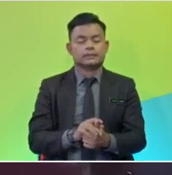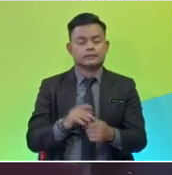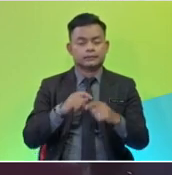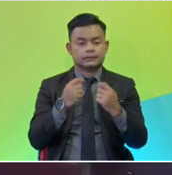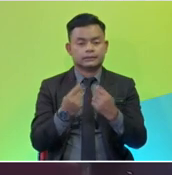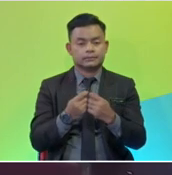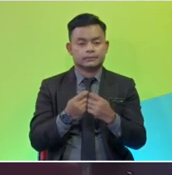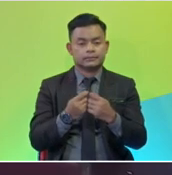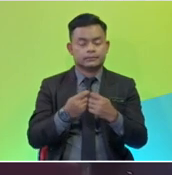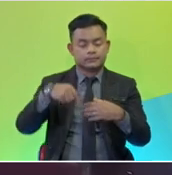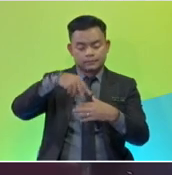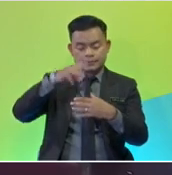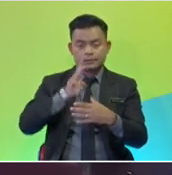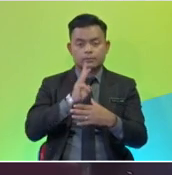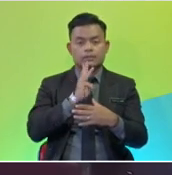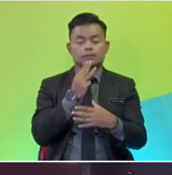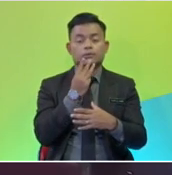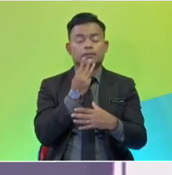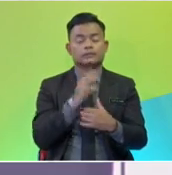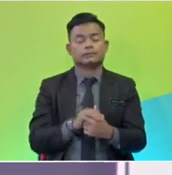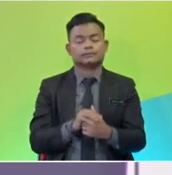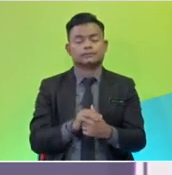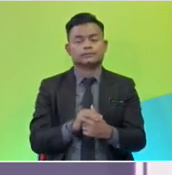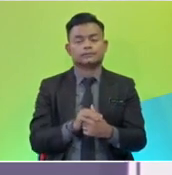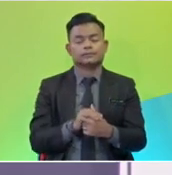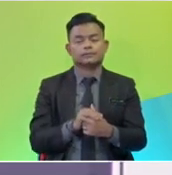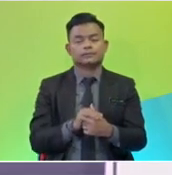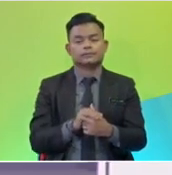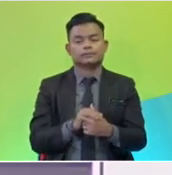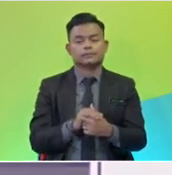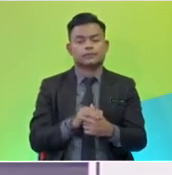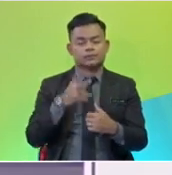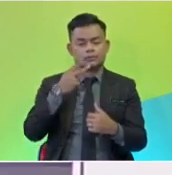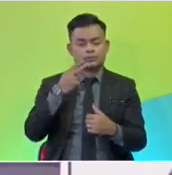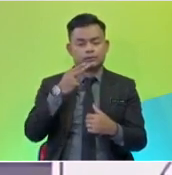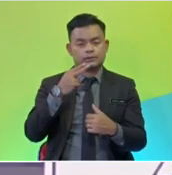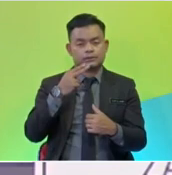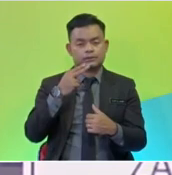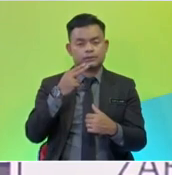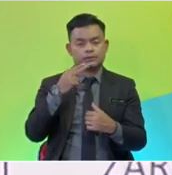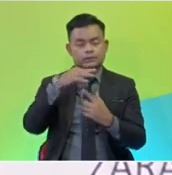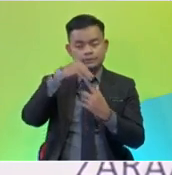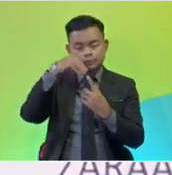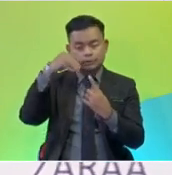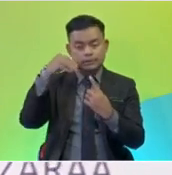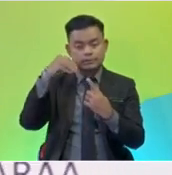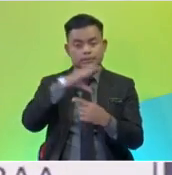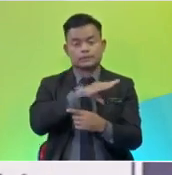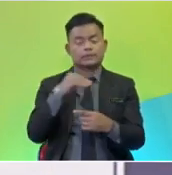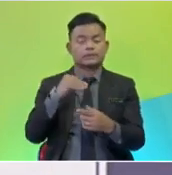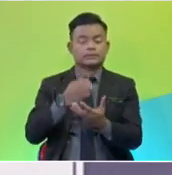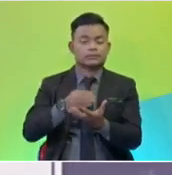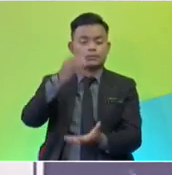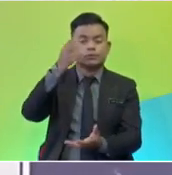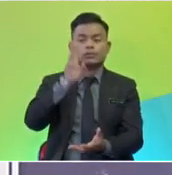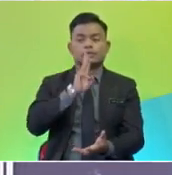pengisiarna okey gunting okey Abang ak satu Cikgu satu putip kapas dan botol air yang diisi